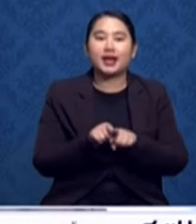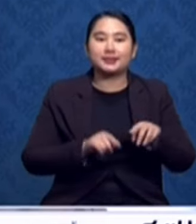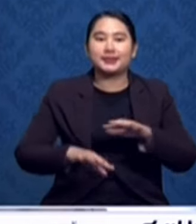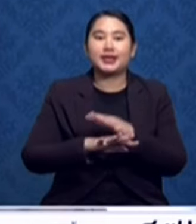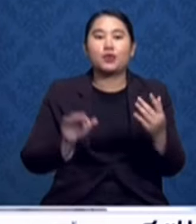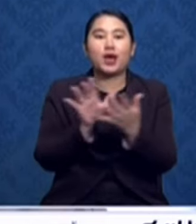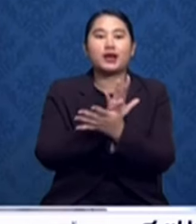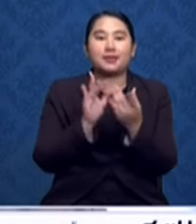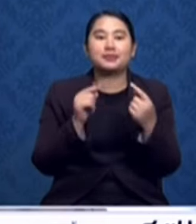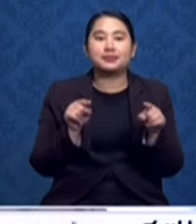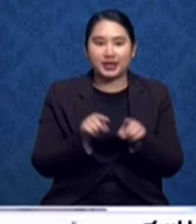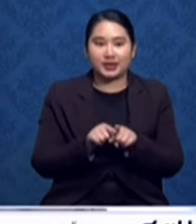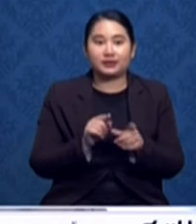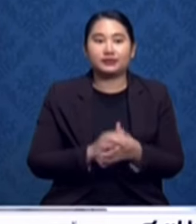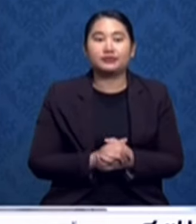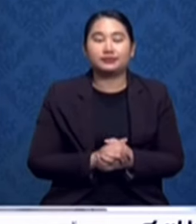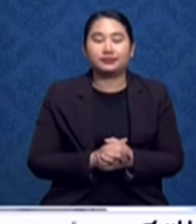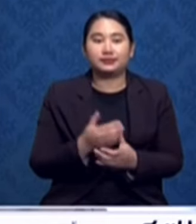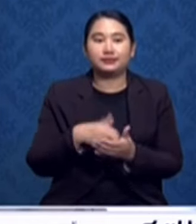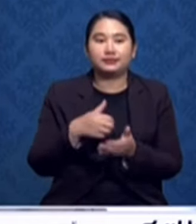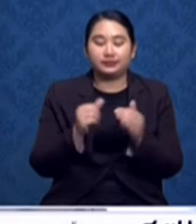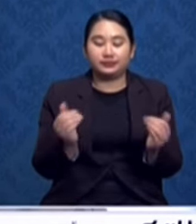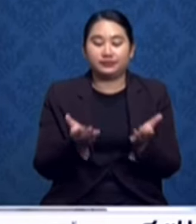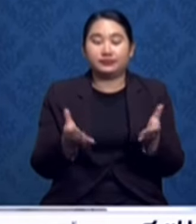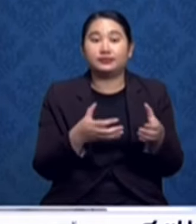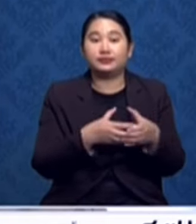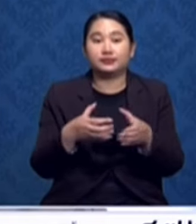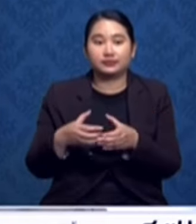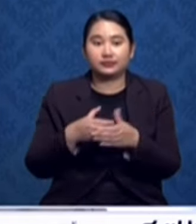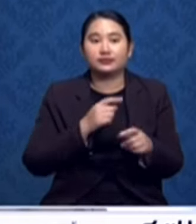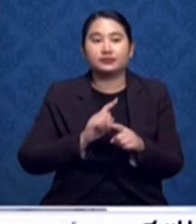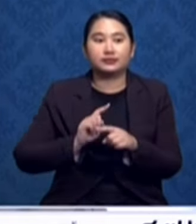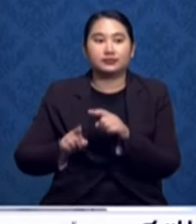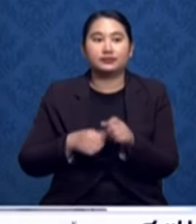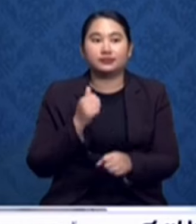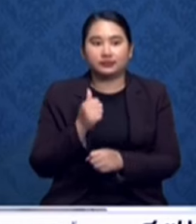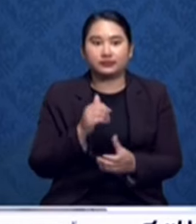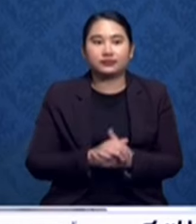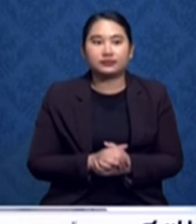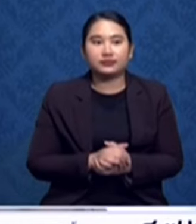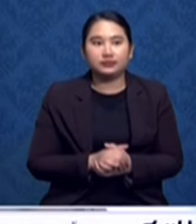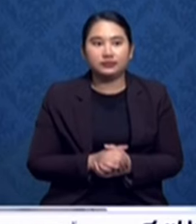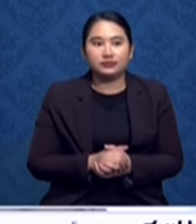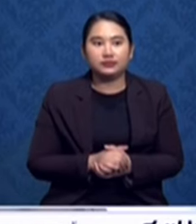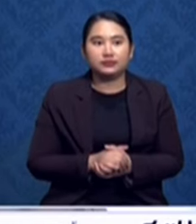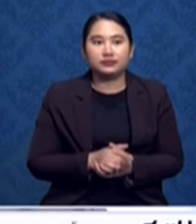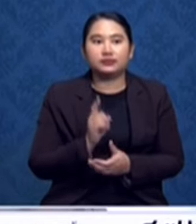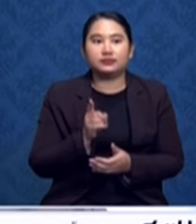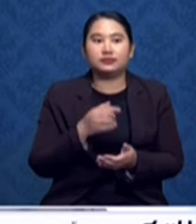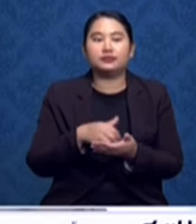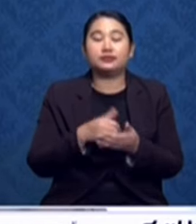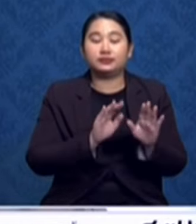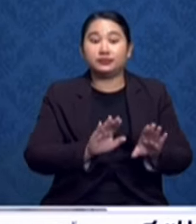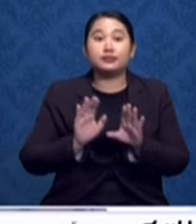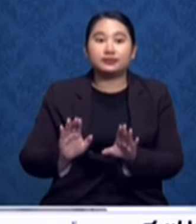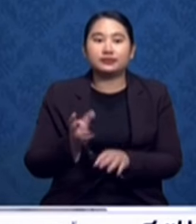ฒนธรรมเดียวกันเสียด้วยซ้ำอันนี้คือส่งเสริมความหลากหลายความเข้าใจกันของสังคมครับก็อันนี้ก็จริงๆผมฝากแค่นี้แหละครับ